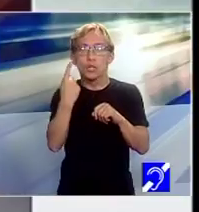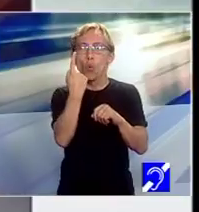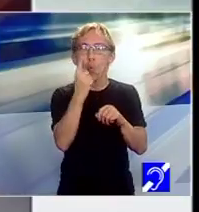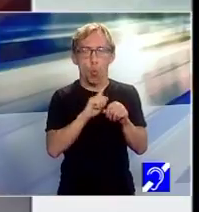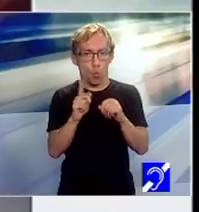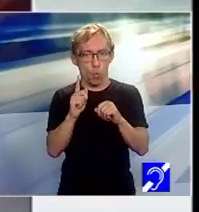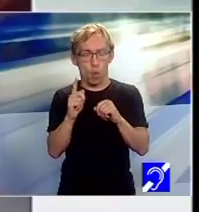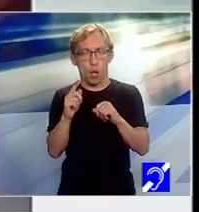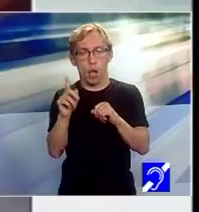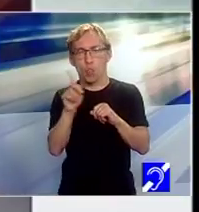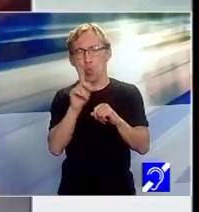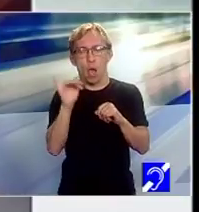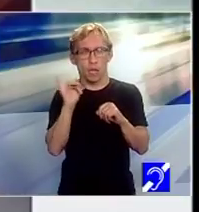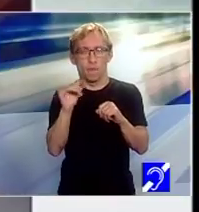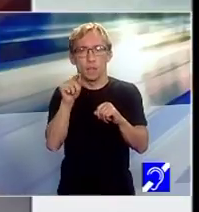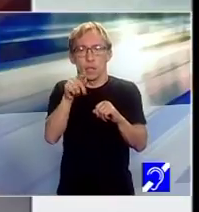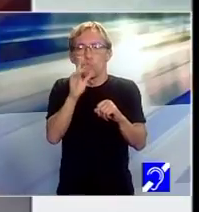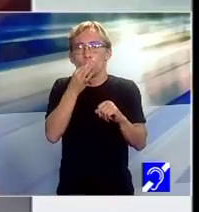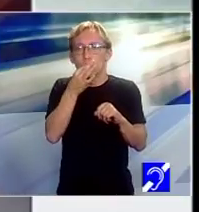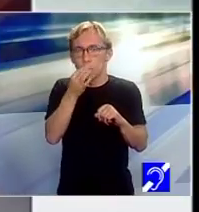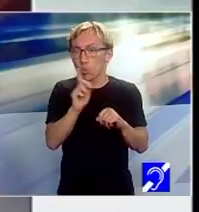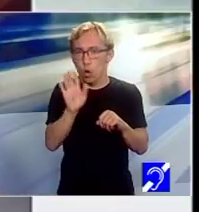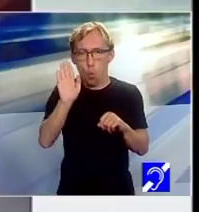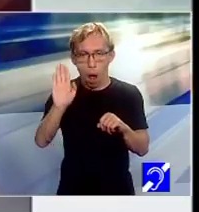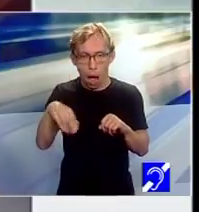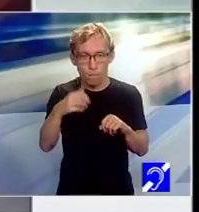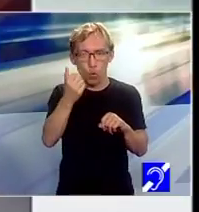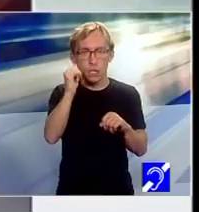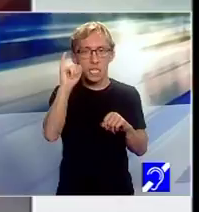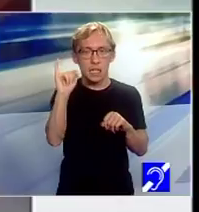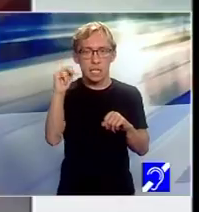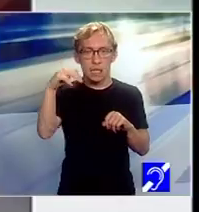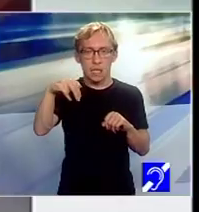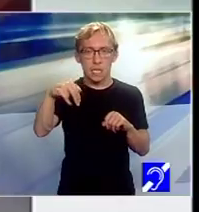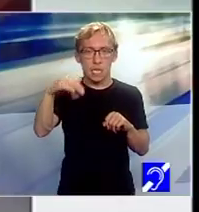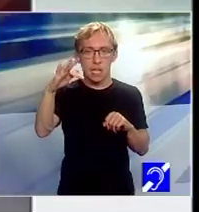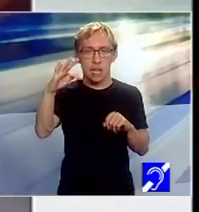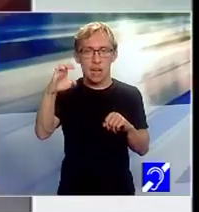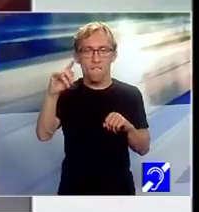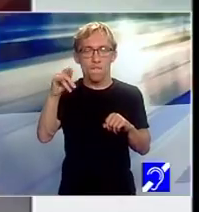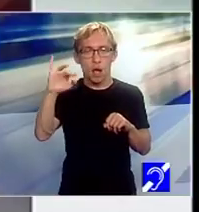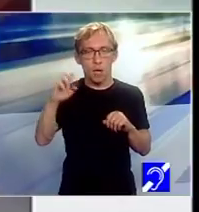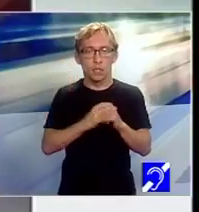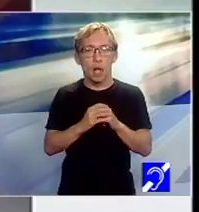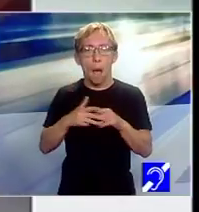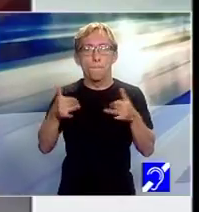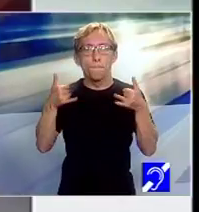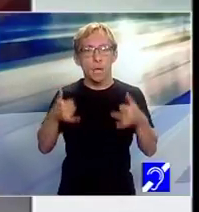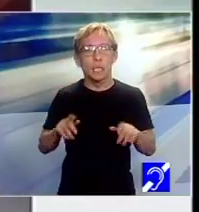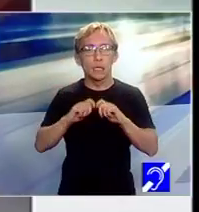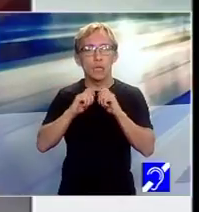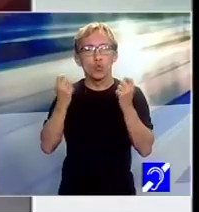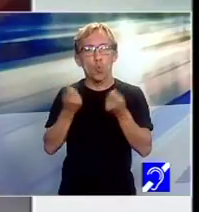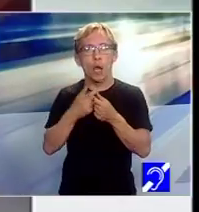să spui că nu ai avut infecții într-un spital. Infecțiile există, sunt prezente în toată lumea, nu numai în spitalele din